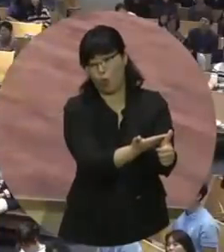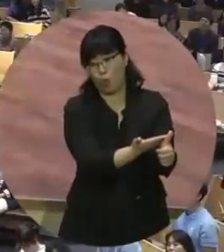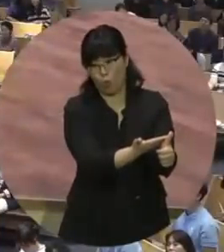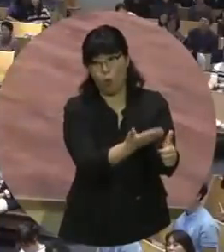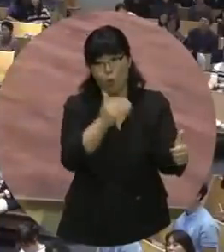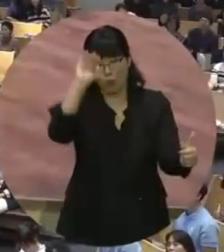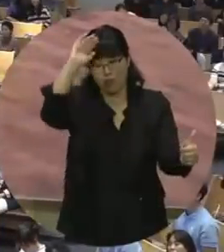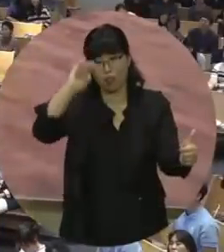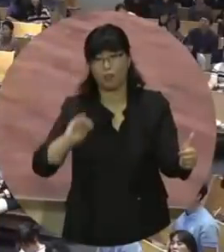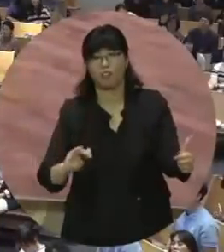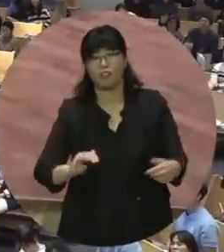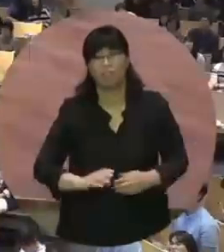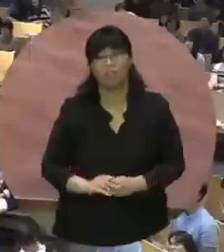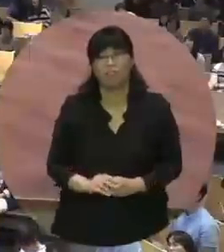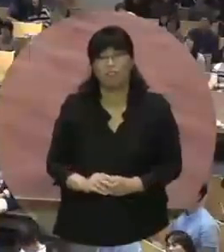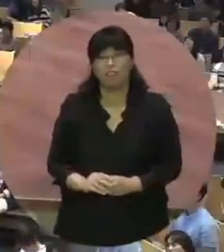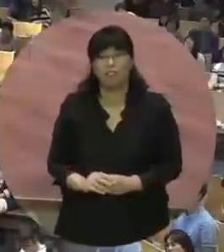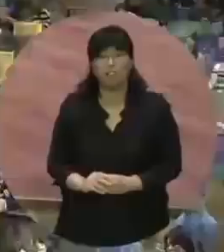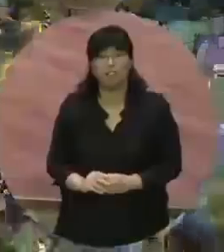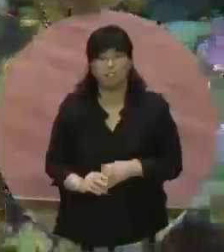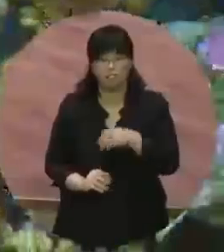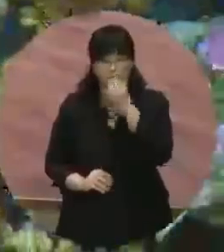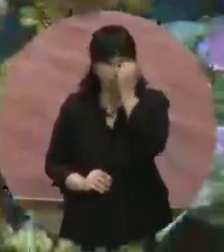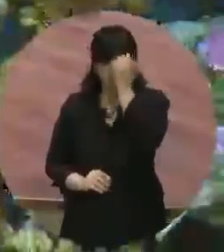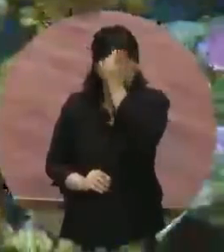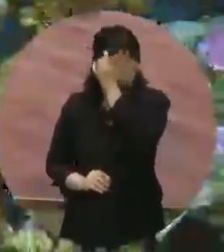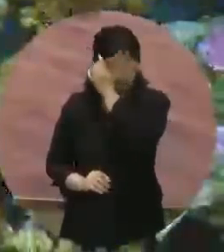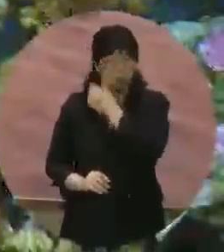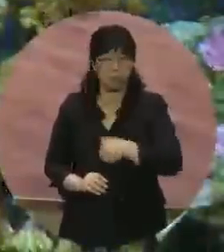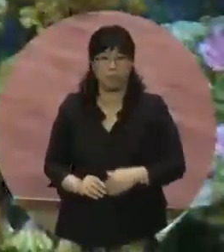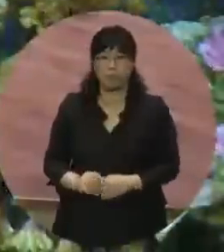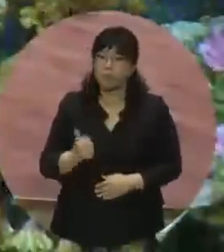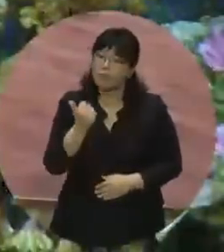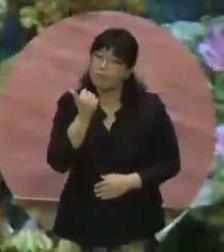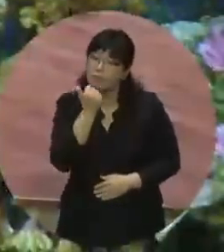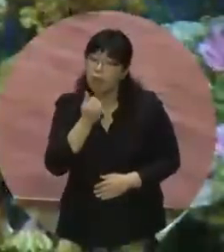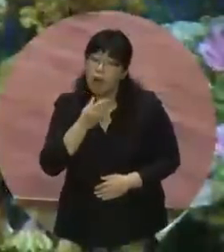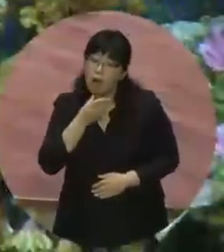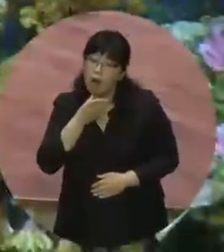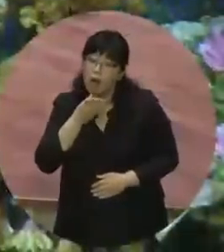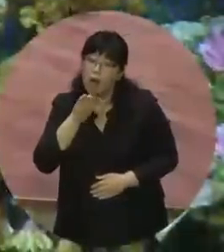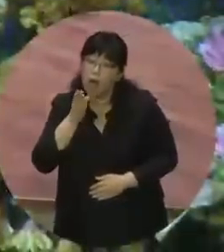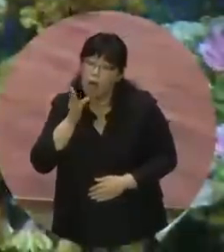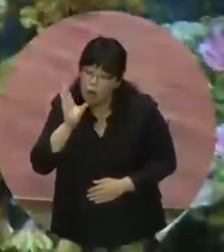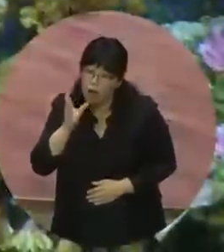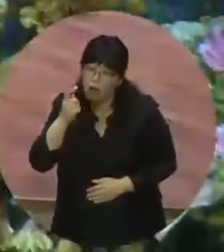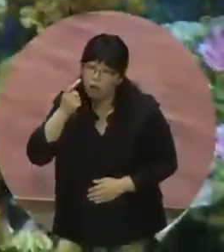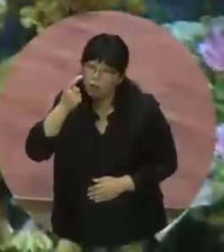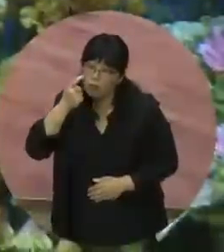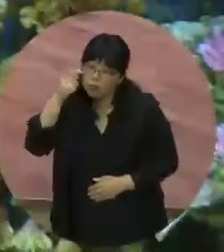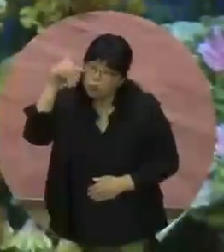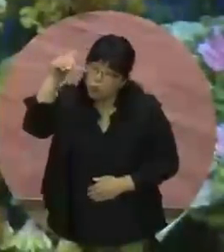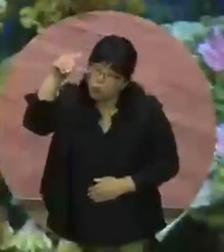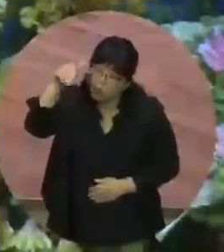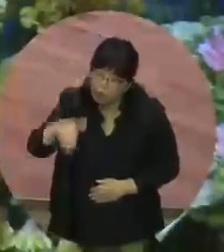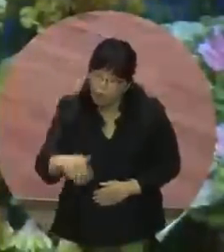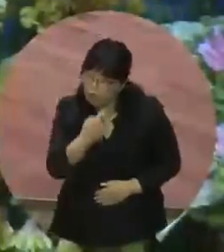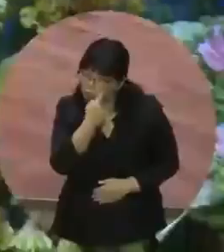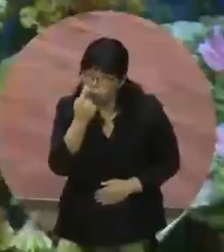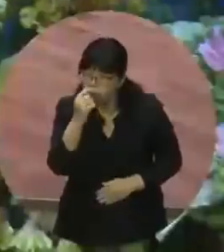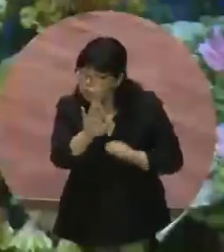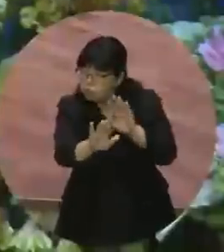하리라. 자, 이삭이 나이가 많아 눈이 어두워졌어. 보지를